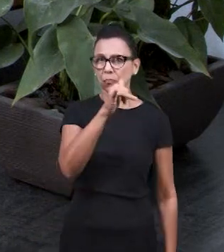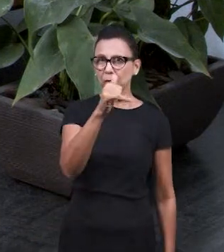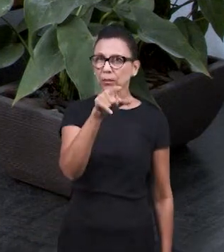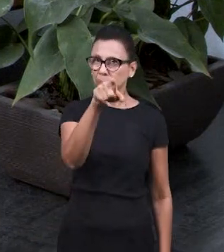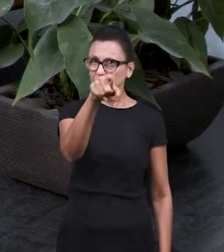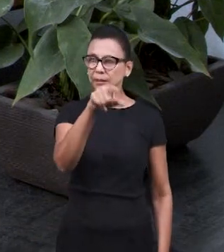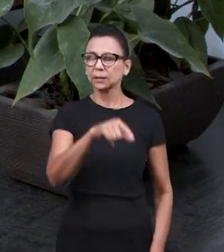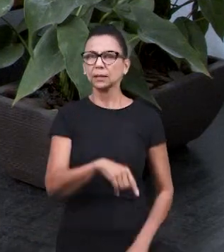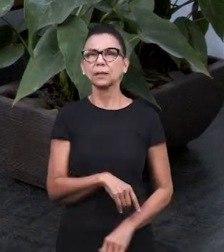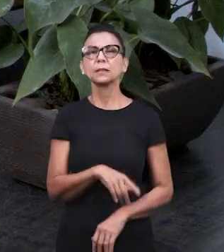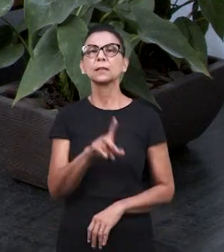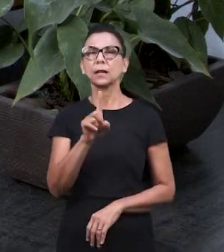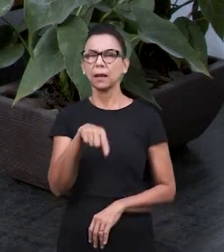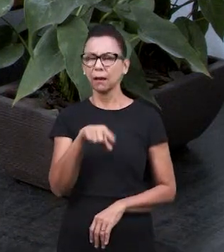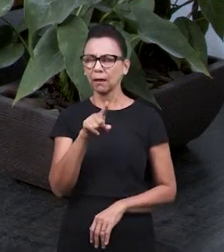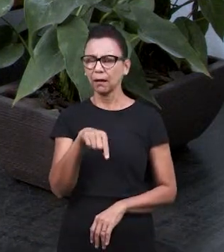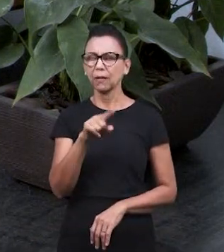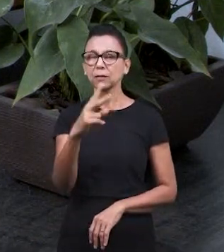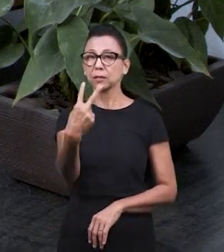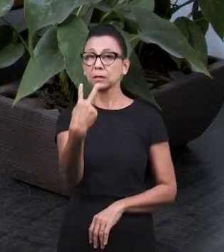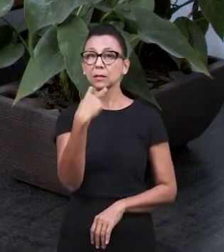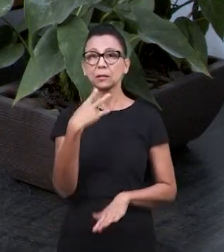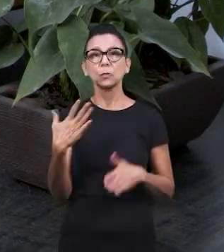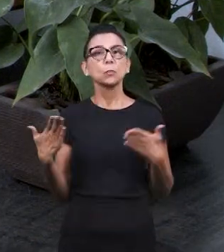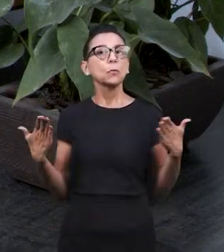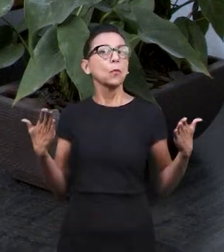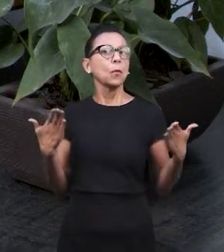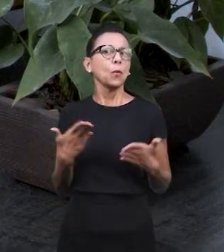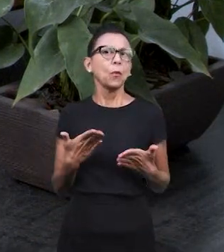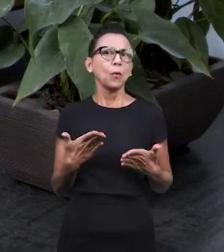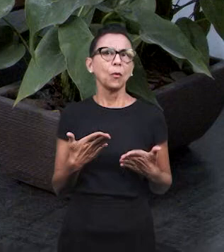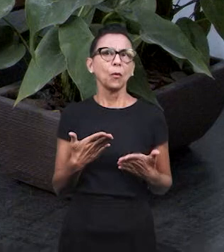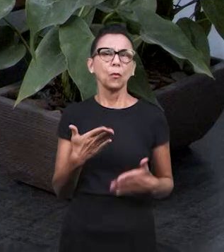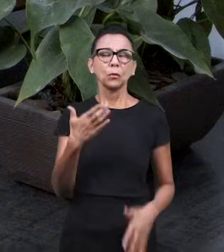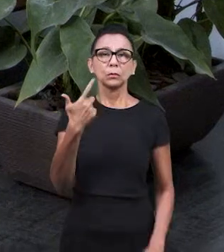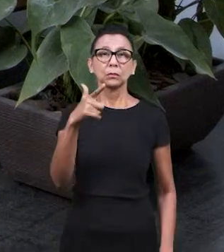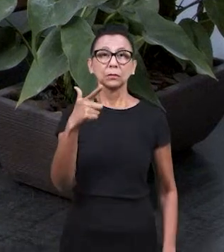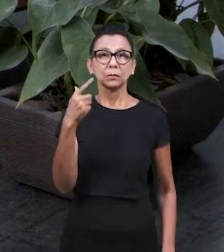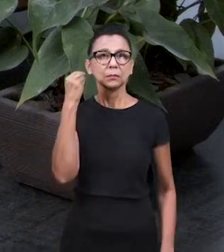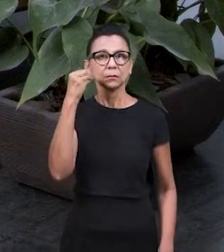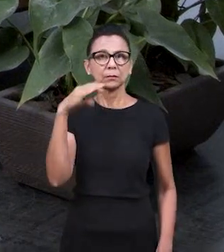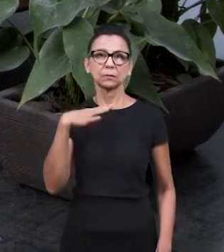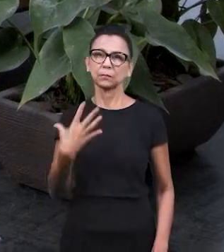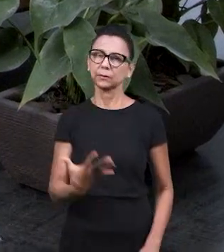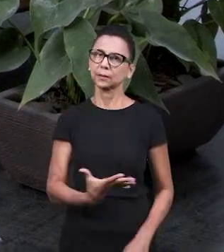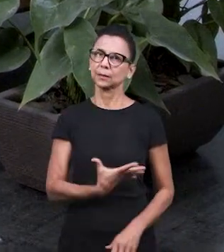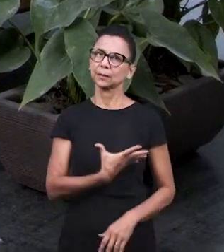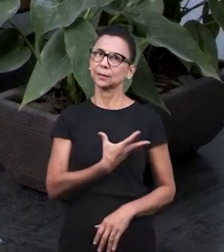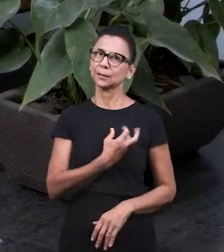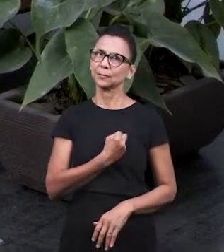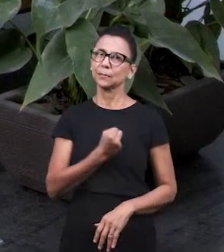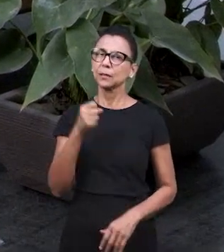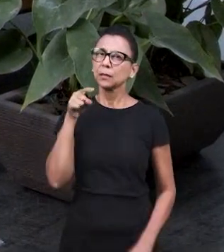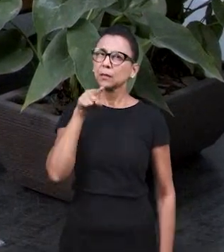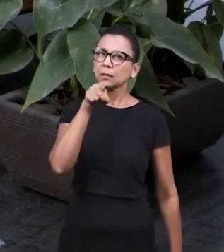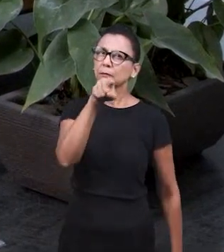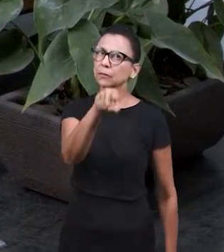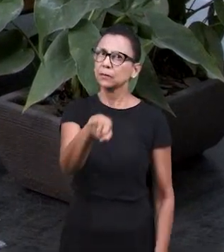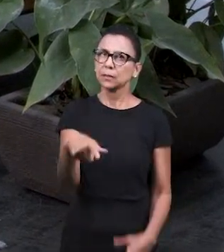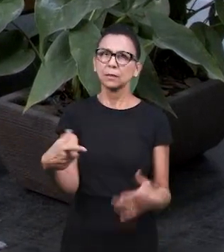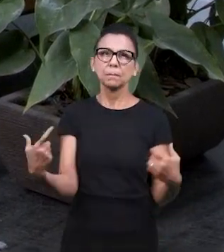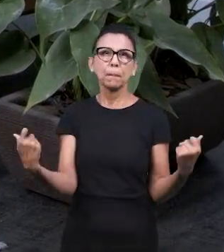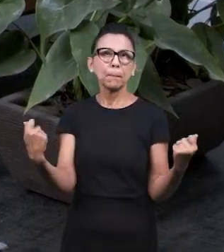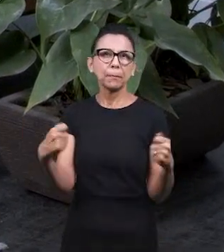et la famille. Maintenant, je veux m'adresser à vous, vous qui avez cessé cette programmation aujourd'hui, mais qui n'a pas encore eu une expérience de